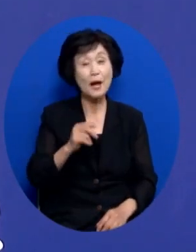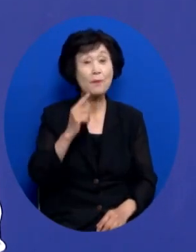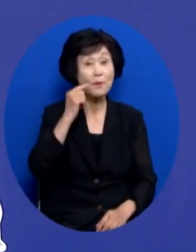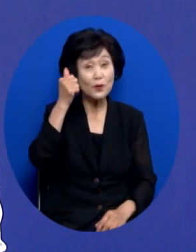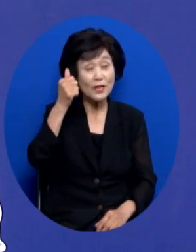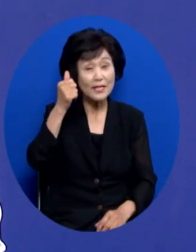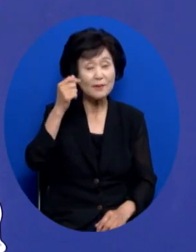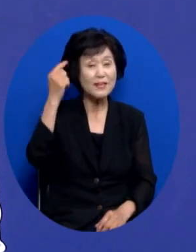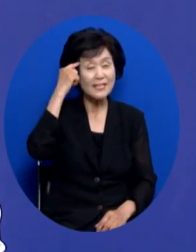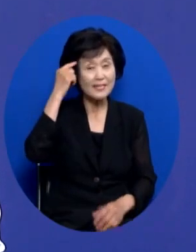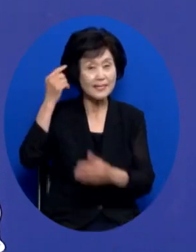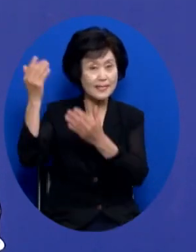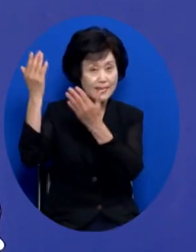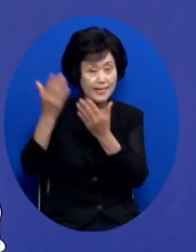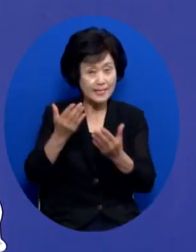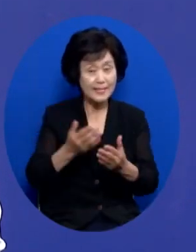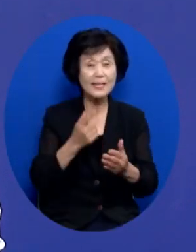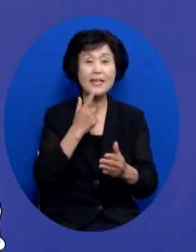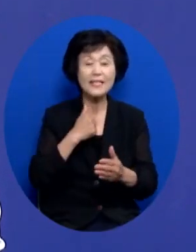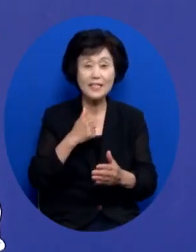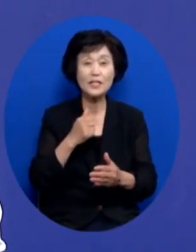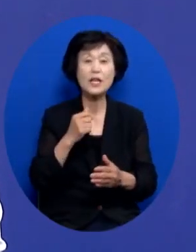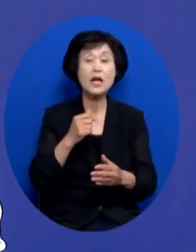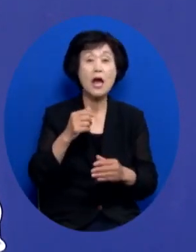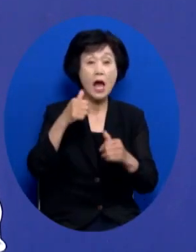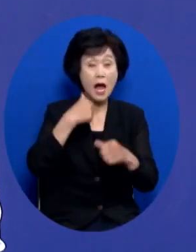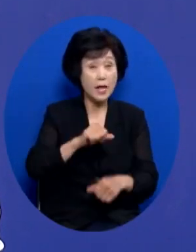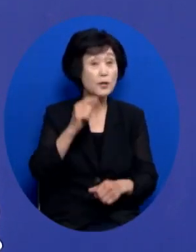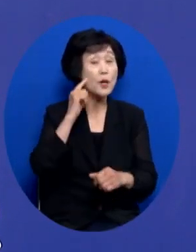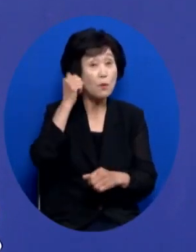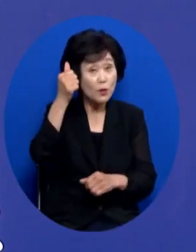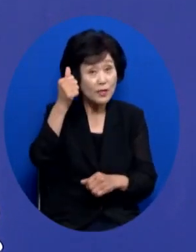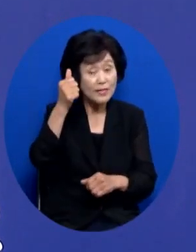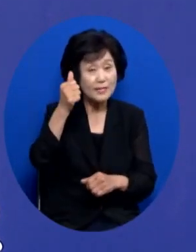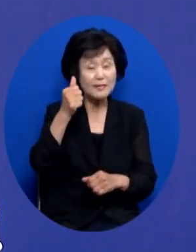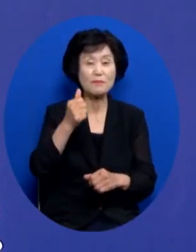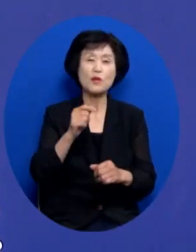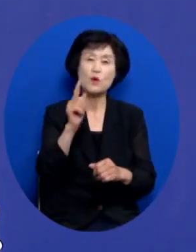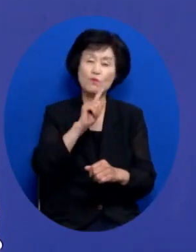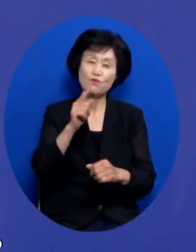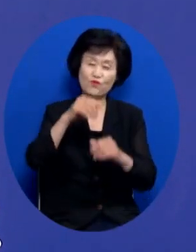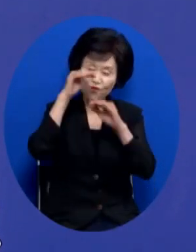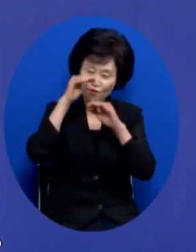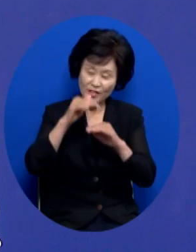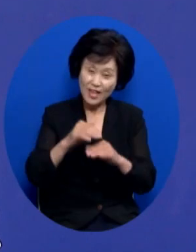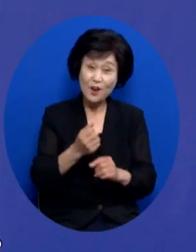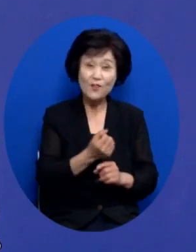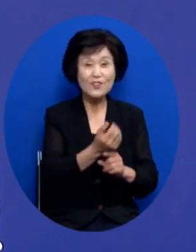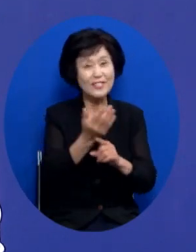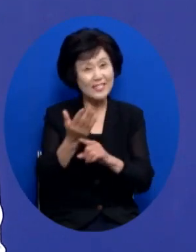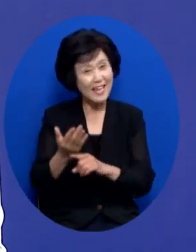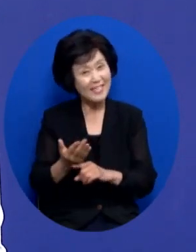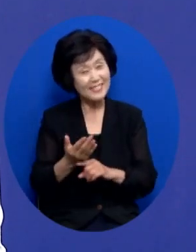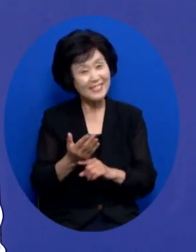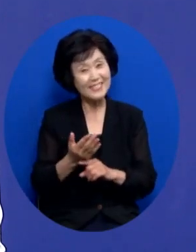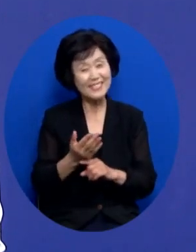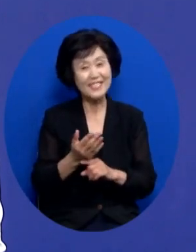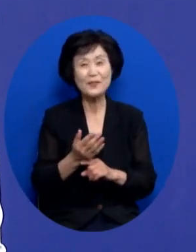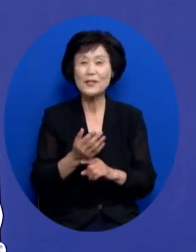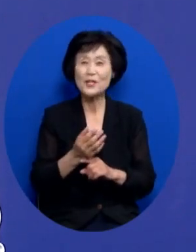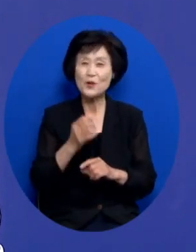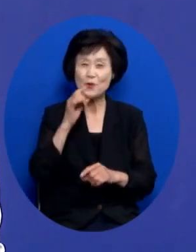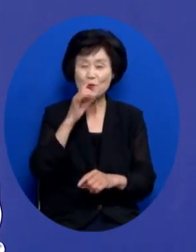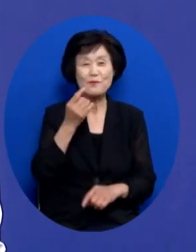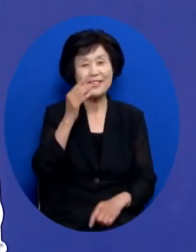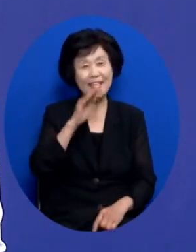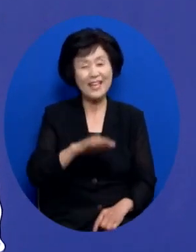계승했던 프랭클린 그레엄 목사가 어떤 메시지로 한국교회와 성도들의 영성을 깨울 수 있을지 하는 부분이었을 것 같은데요.